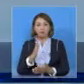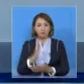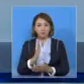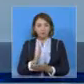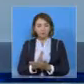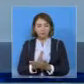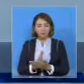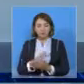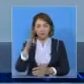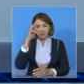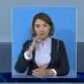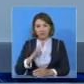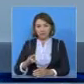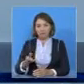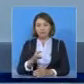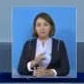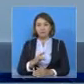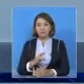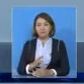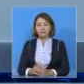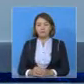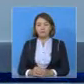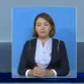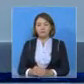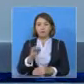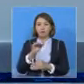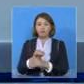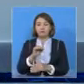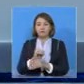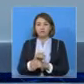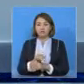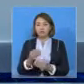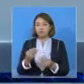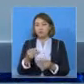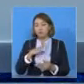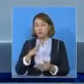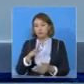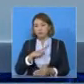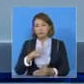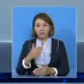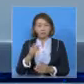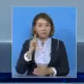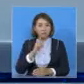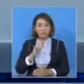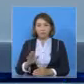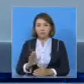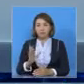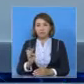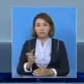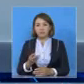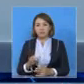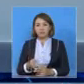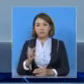бойынша Қазақстан Республикасының қосылған құн салығын төлеушілер болып саналмайтын салық төлеушілер,